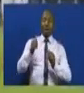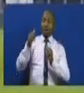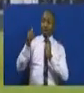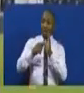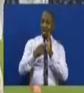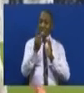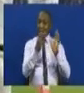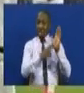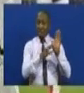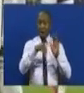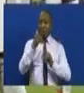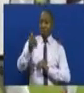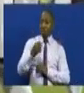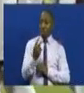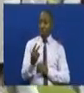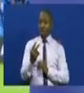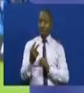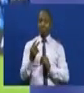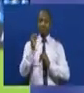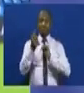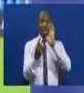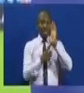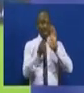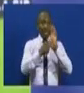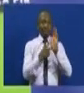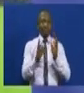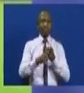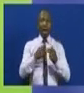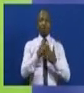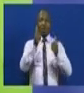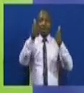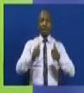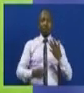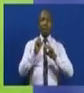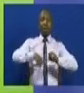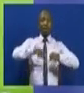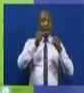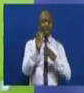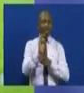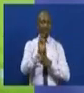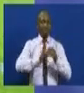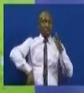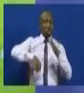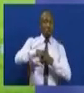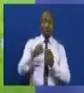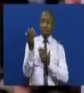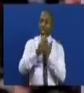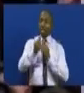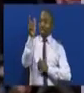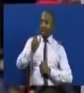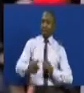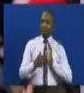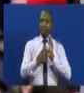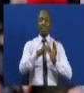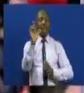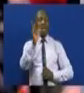au Juni 2. Hata hivyo, mpaka sasa kuna tangazo kutoka mamlaka zinazosimamia soka nchini Italia linaloonyesha ni